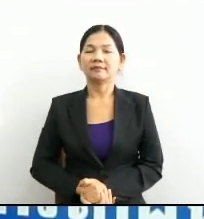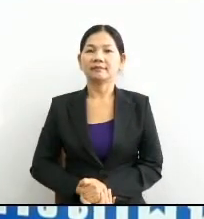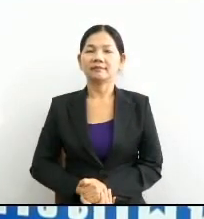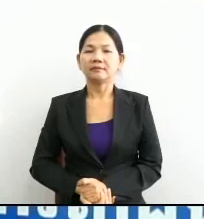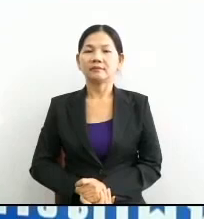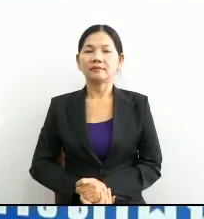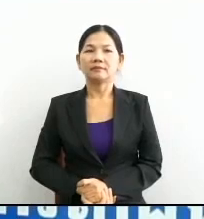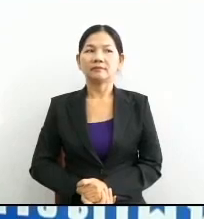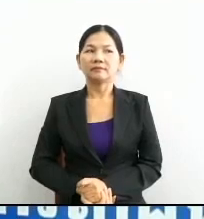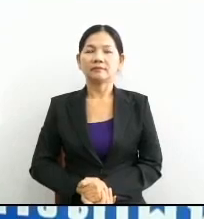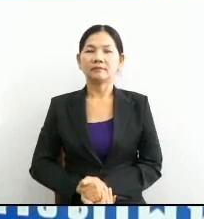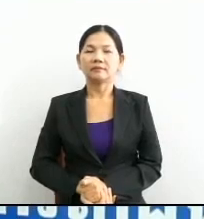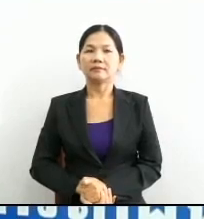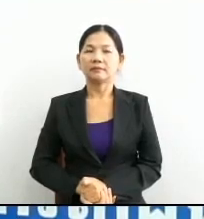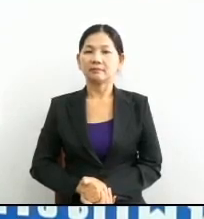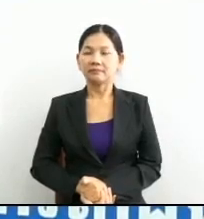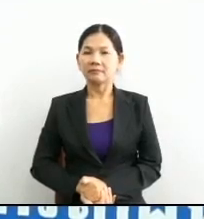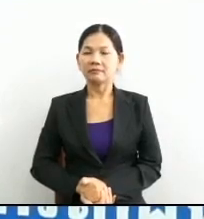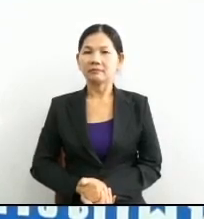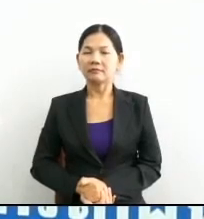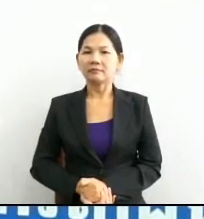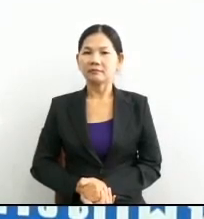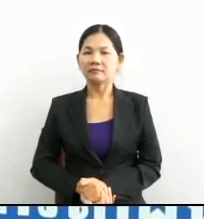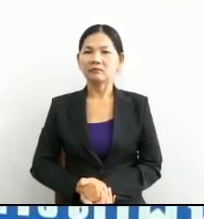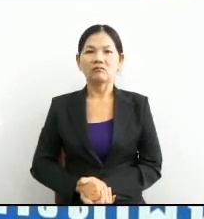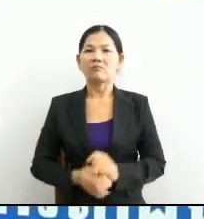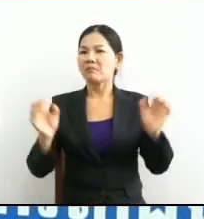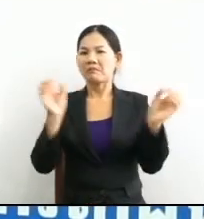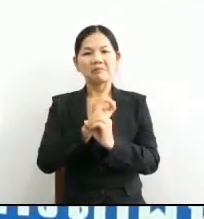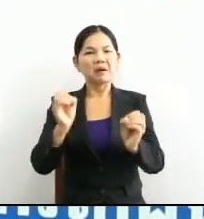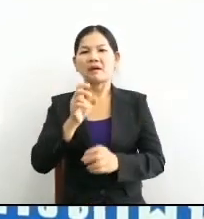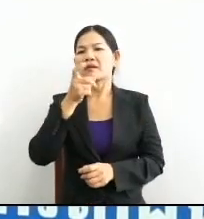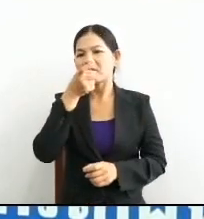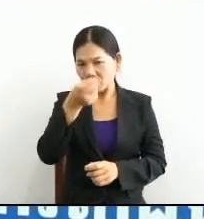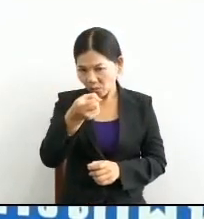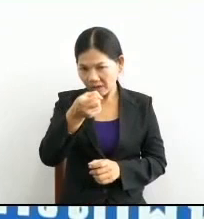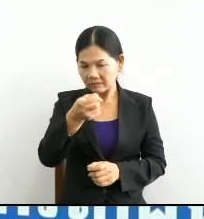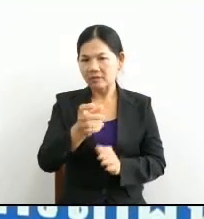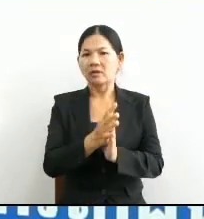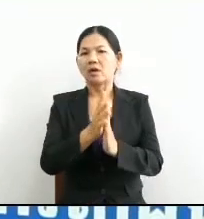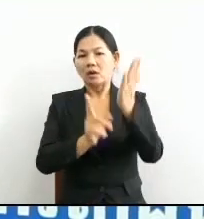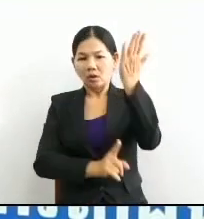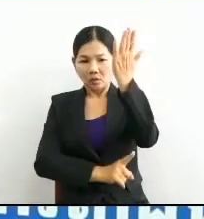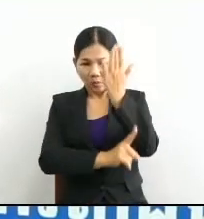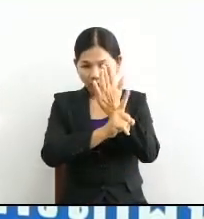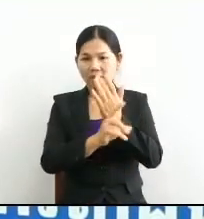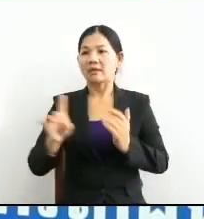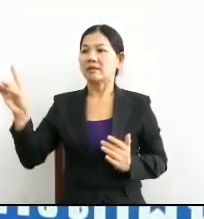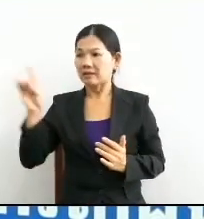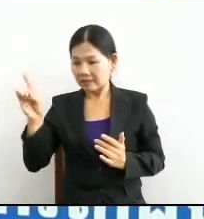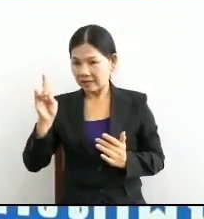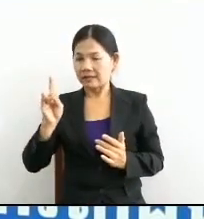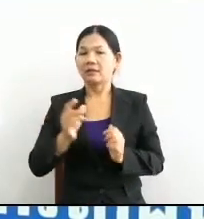ruột nơi đấy con ruột nơi nó người ta có toàn sạp mình toàn sạp mình thao được cái chiếc từ sau rồi mình nè nè ruột về